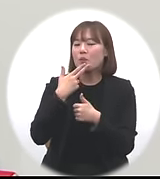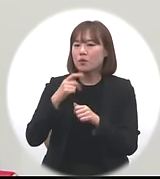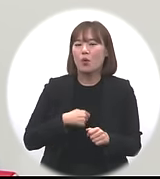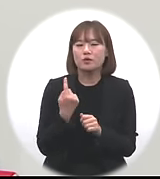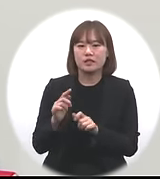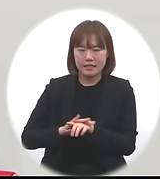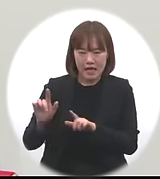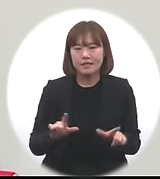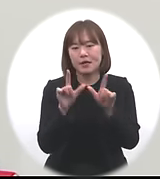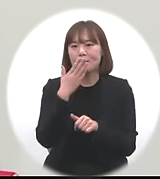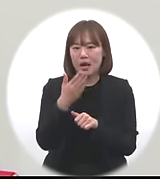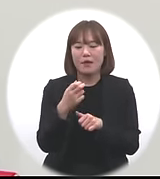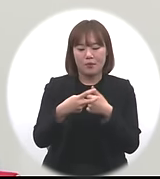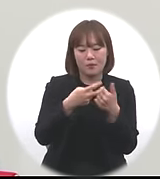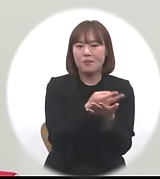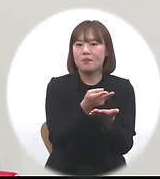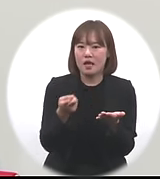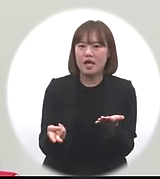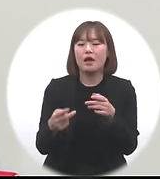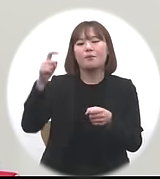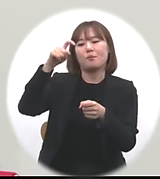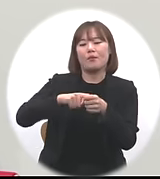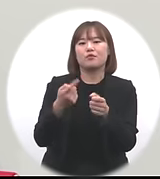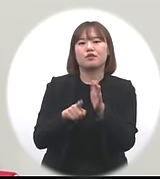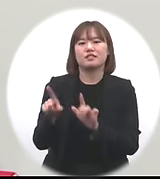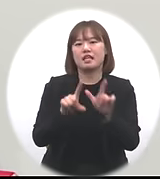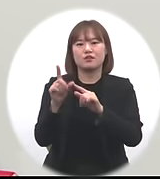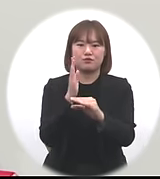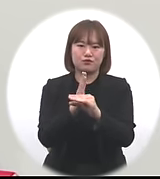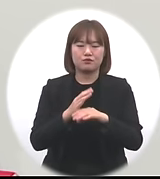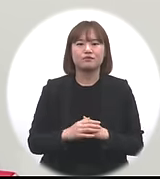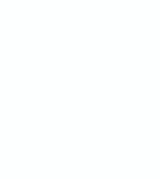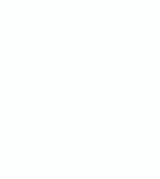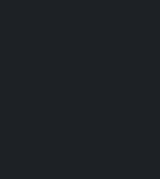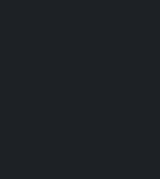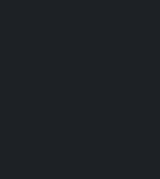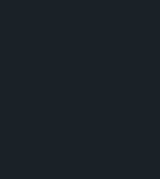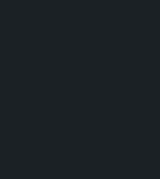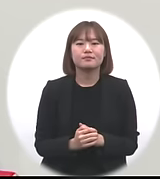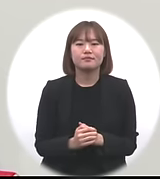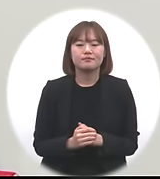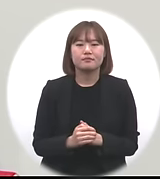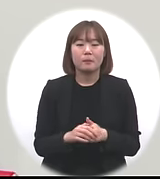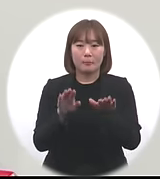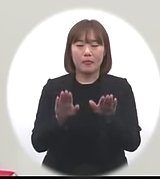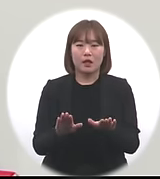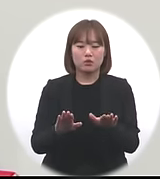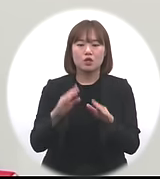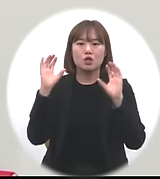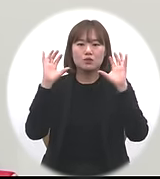없이 혼자 살수 있게 졸업시키는 거 혹은 퇴원시키는 거그 일을 목표로 하면서 살고 있습니다. 자, 오늘은 주로